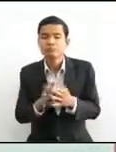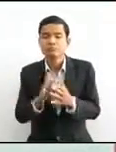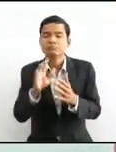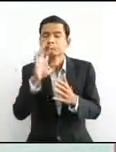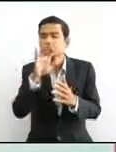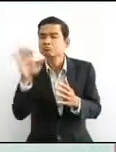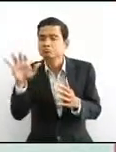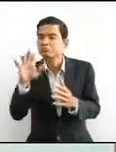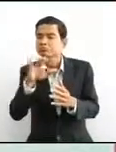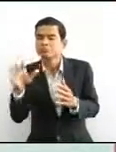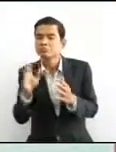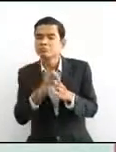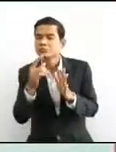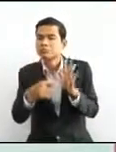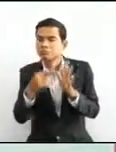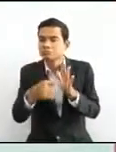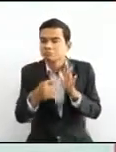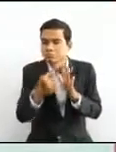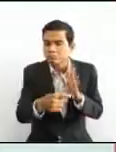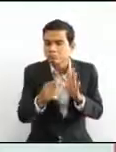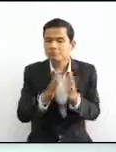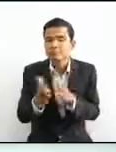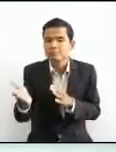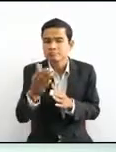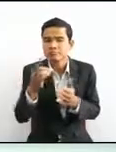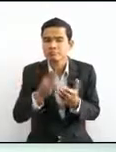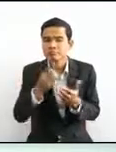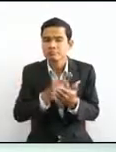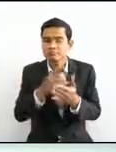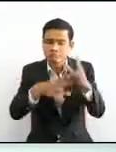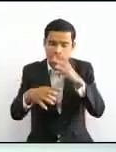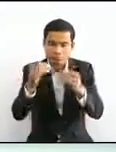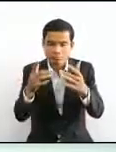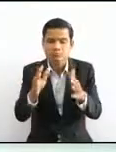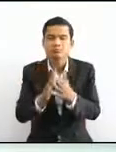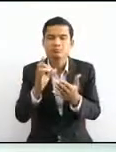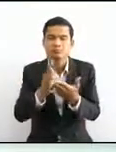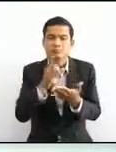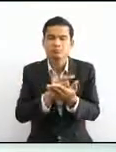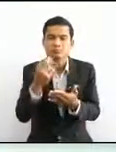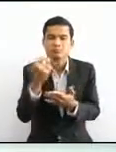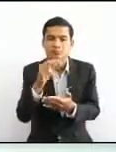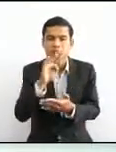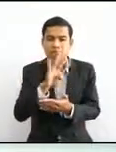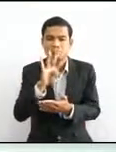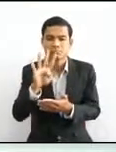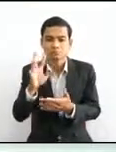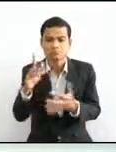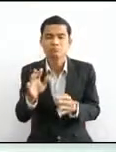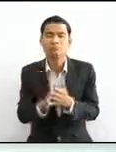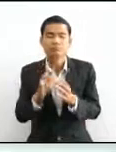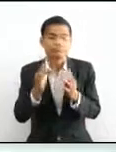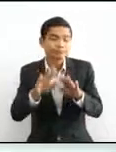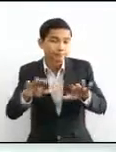cốn bọc cọp chỉ cháy mình nhớ ngó cha con bọc cọp chỉ thắm nát dương riêng đo mê riêng tì sai sập buồn hói con cốn dương mơ mặc nạc hiền